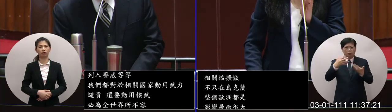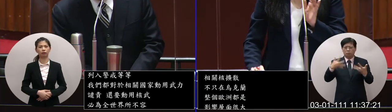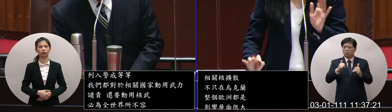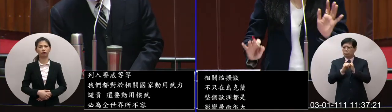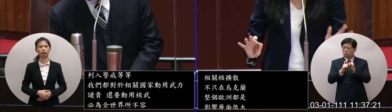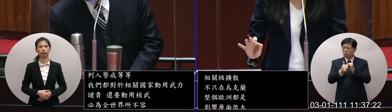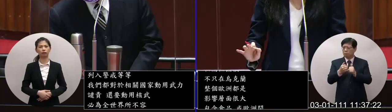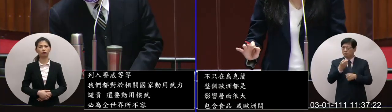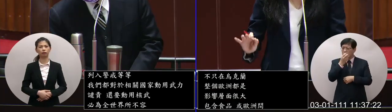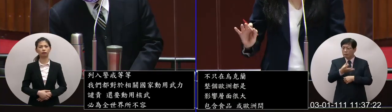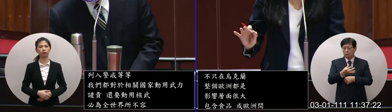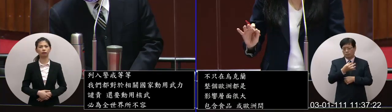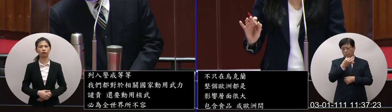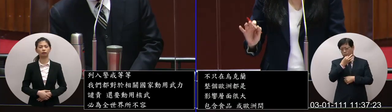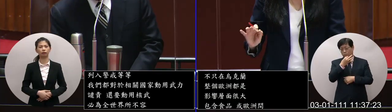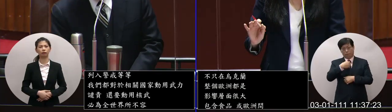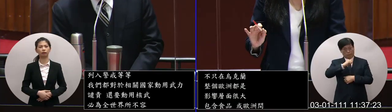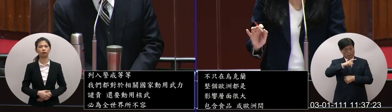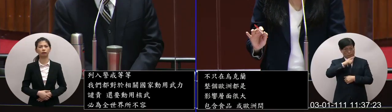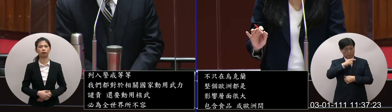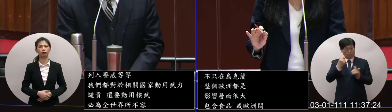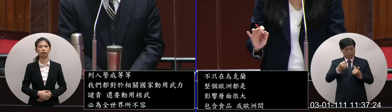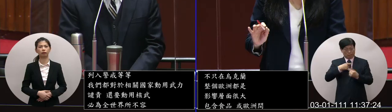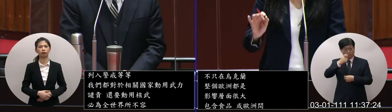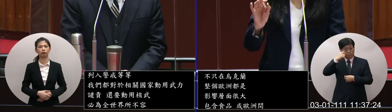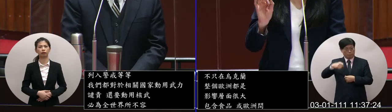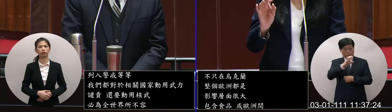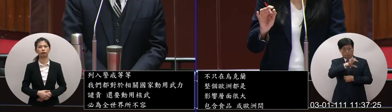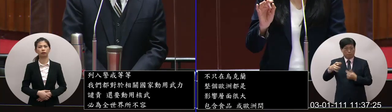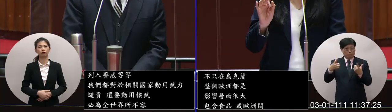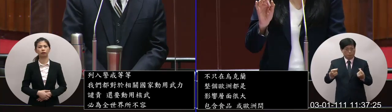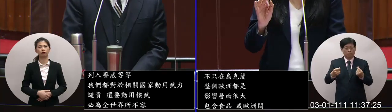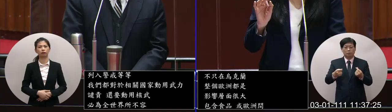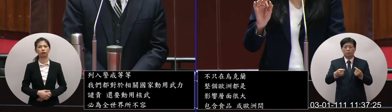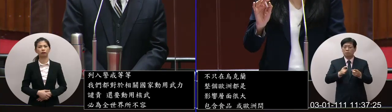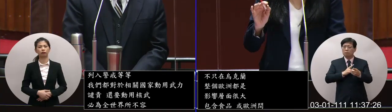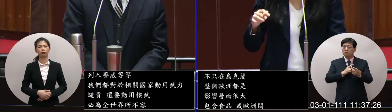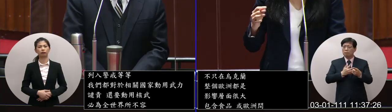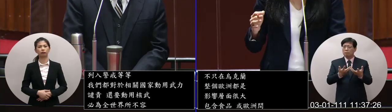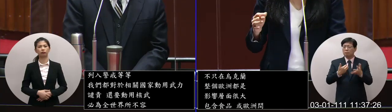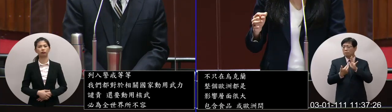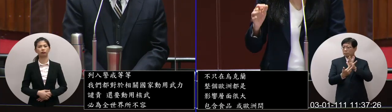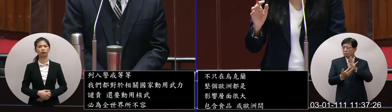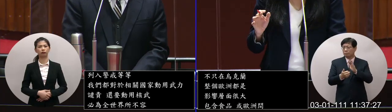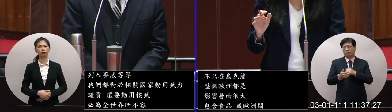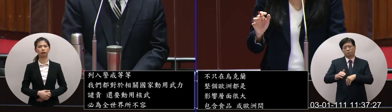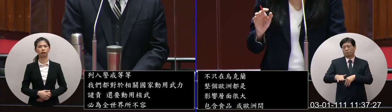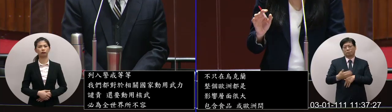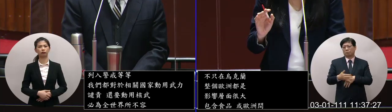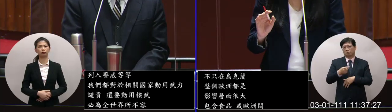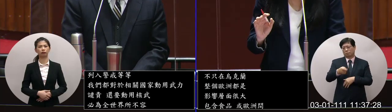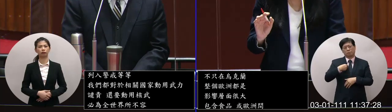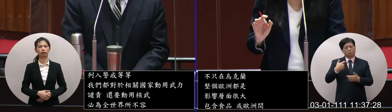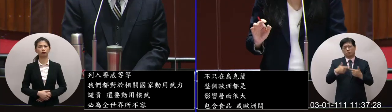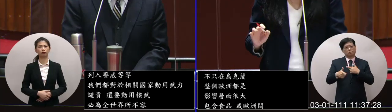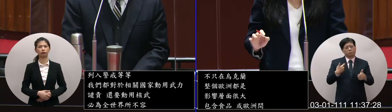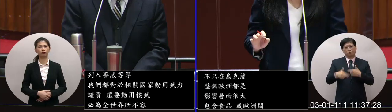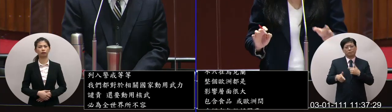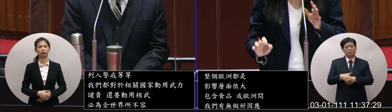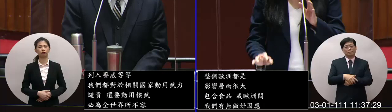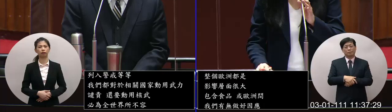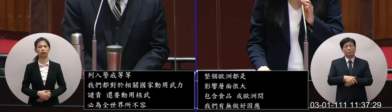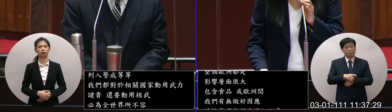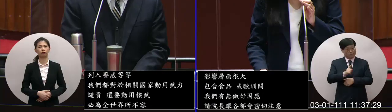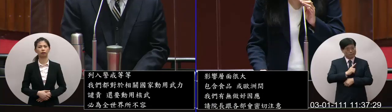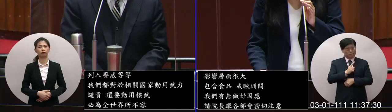说担心台湾会变成下一个乌克兰，那您的这个说法是说觉得这样的说法不伦不类哦，